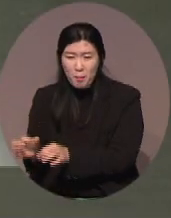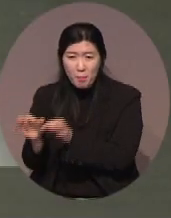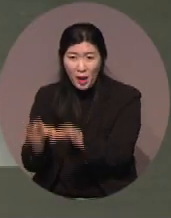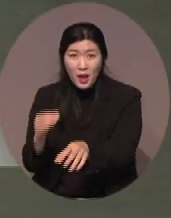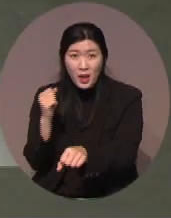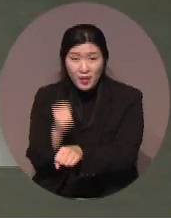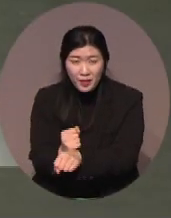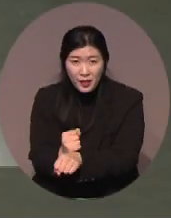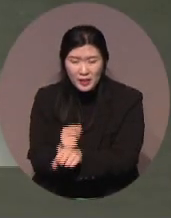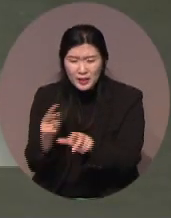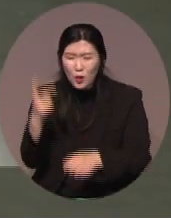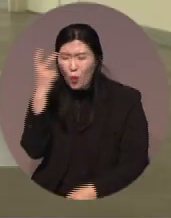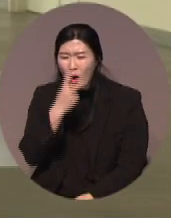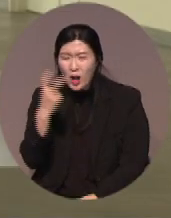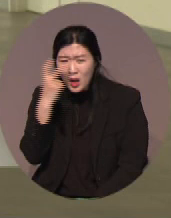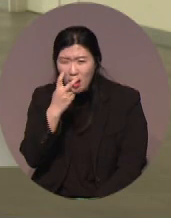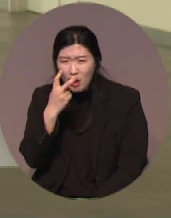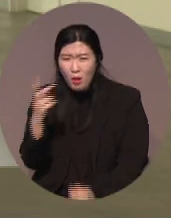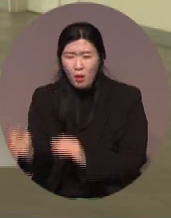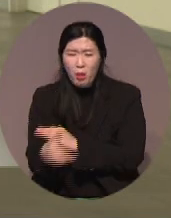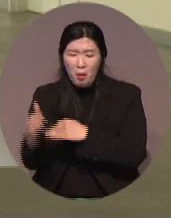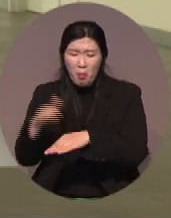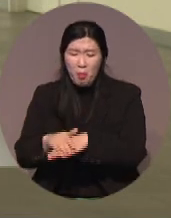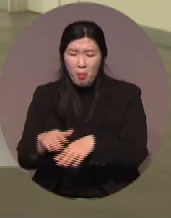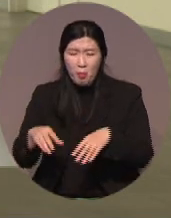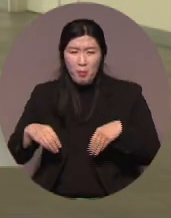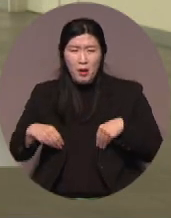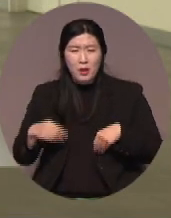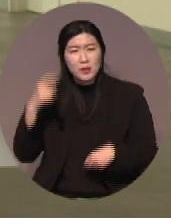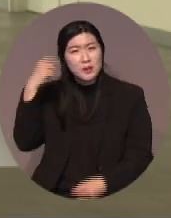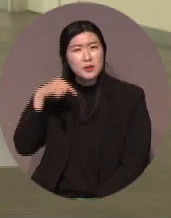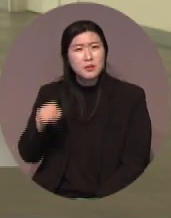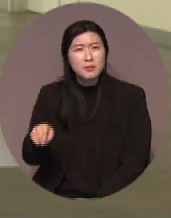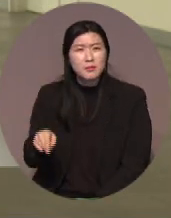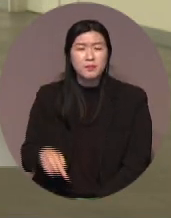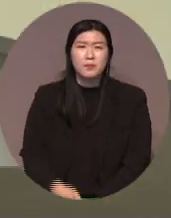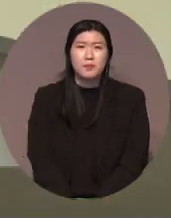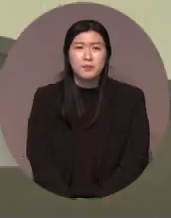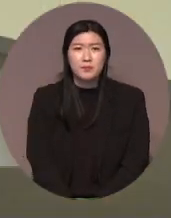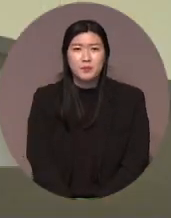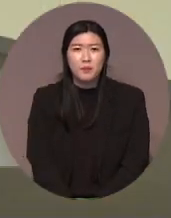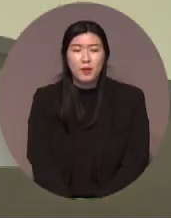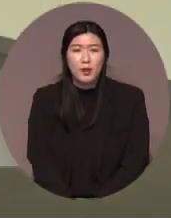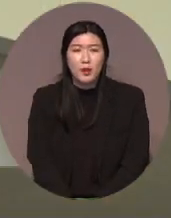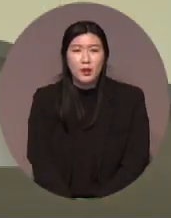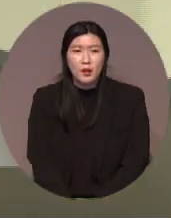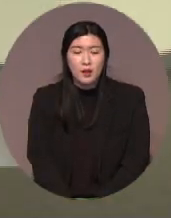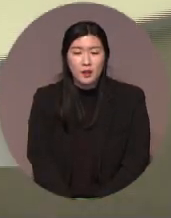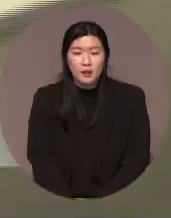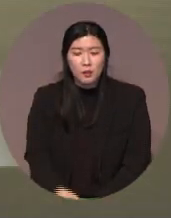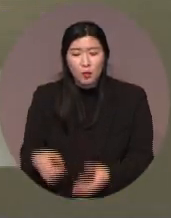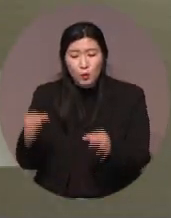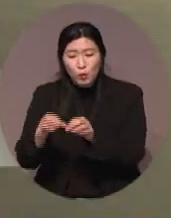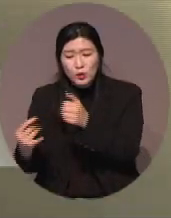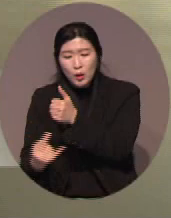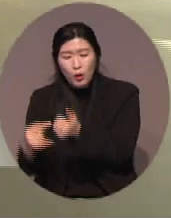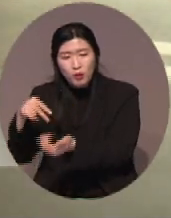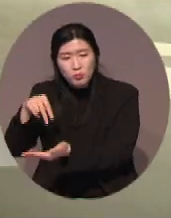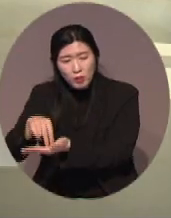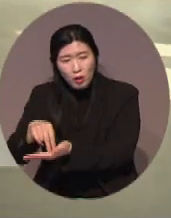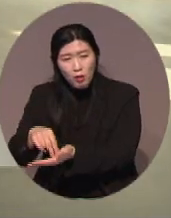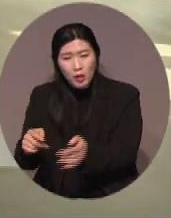정작 사후관리에는 소홀한게 아니냐는 비판까지 나오는 이유입니다 이에 대해 과학기술인공제회칙은